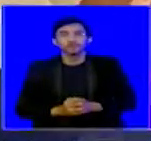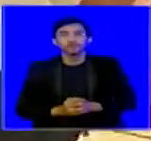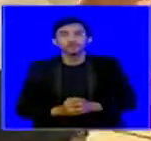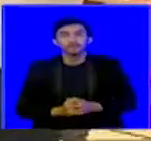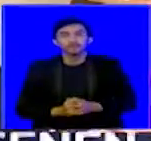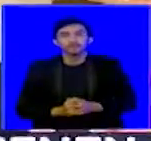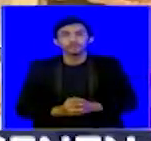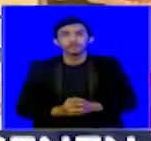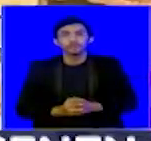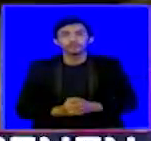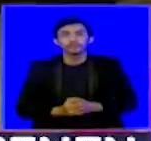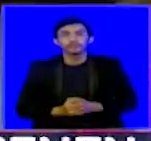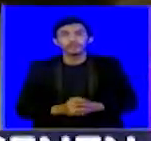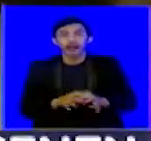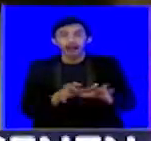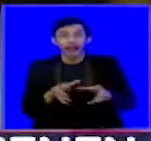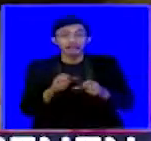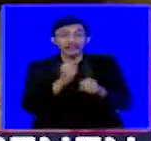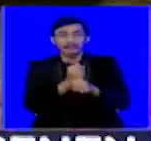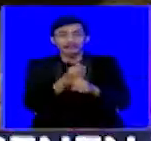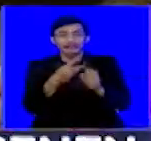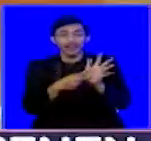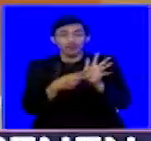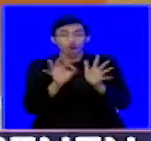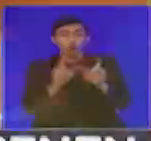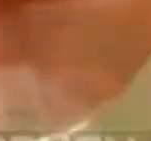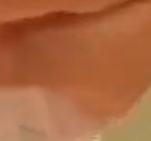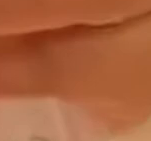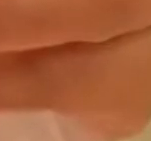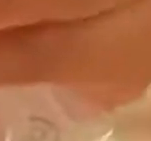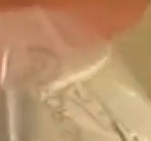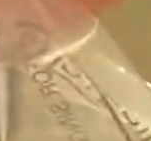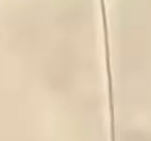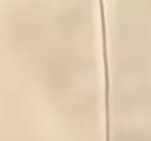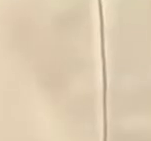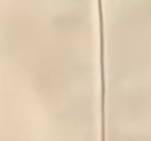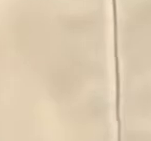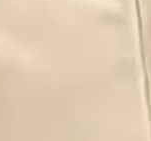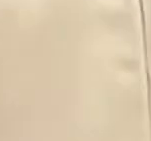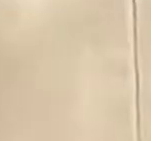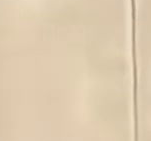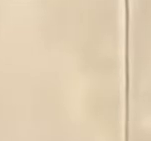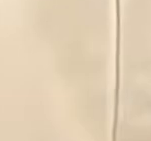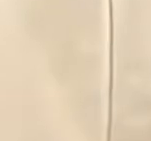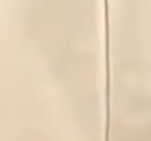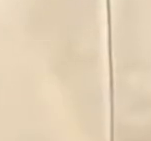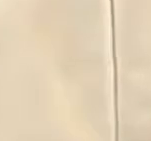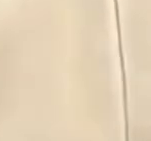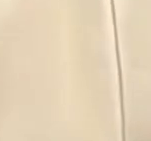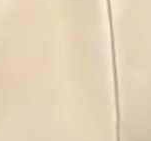Alat deteksi COVID-19 Genos mulai dioperasikan di sejumlah stasiun kereta, di antaranya di Stasiun Senen Jakarta dan Stasiun Tugu